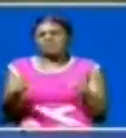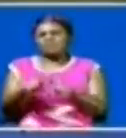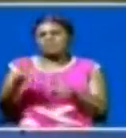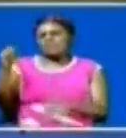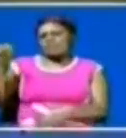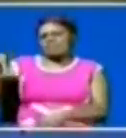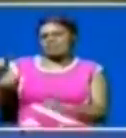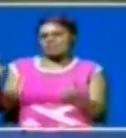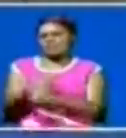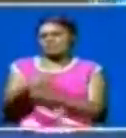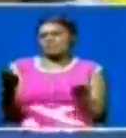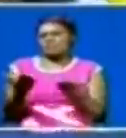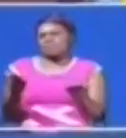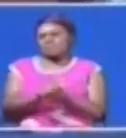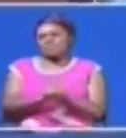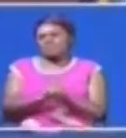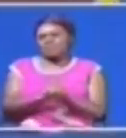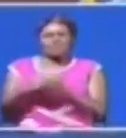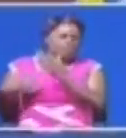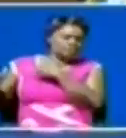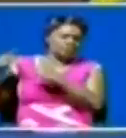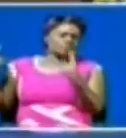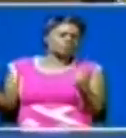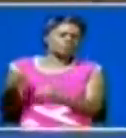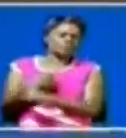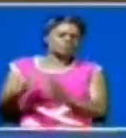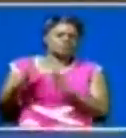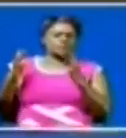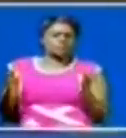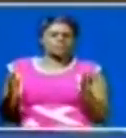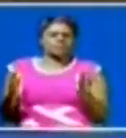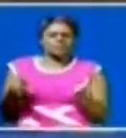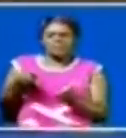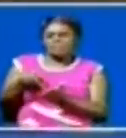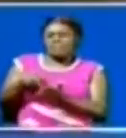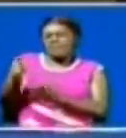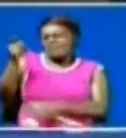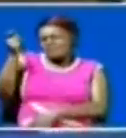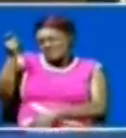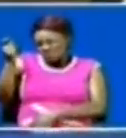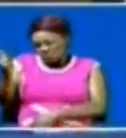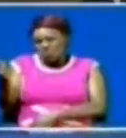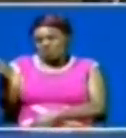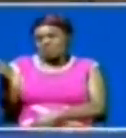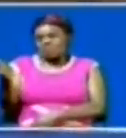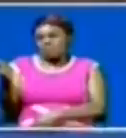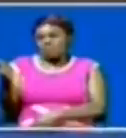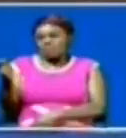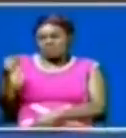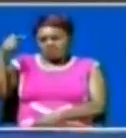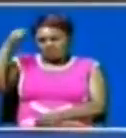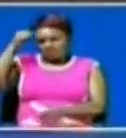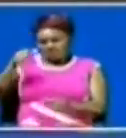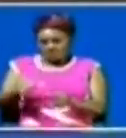wabunge kuna tofauti gani? Siku hiyo ilikuwa na tofauti sana. Mshahara yetu ilikuwa kidogo sana.